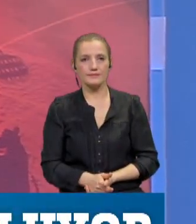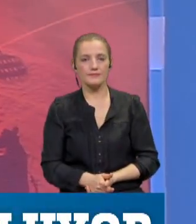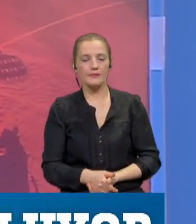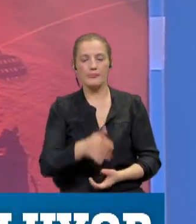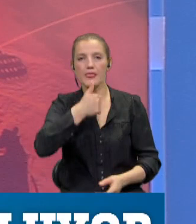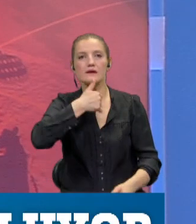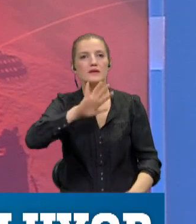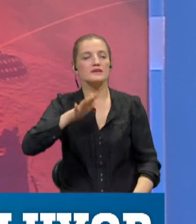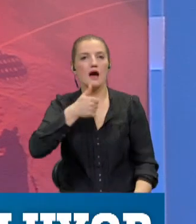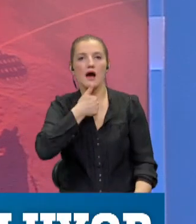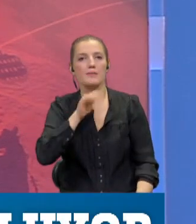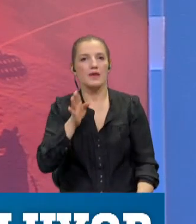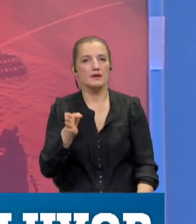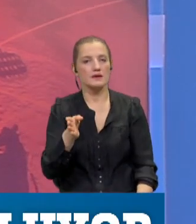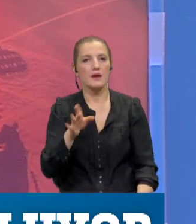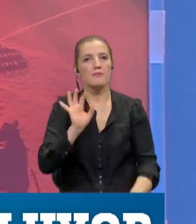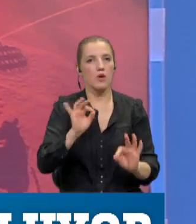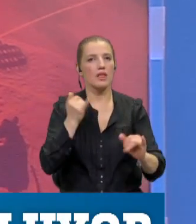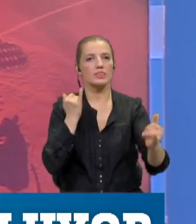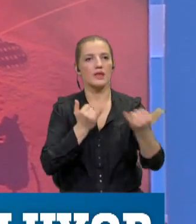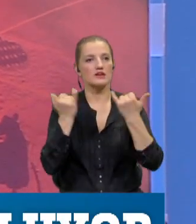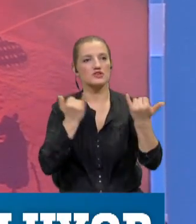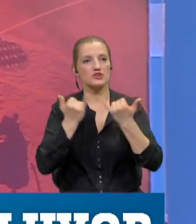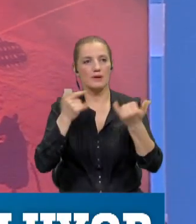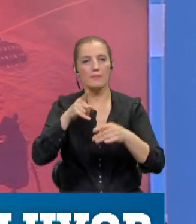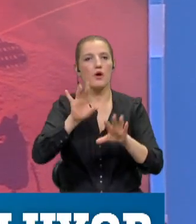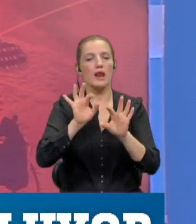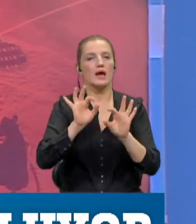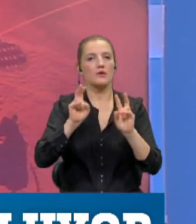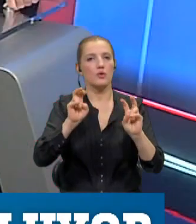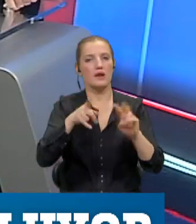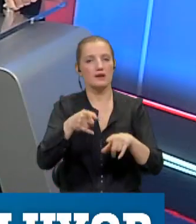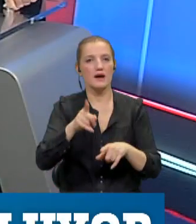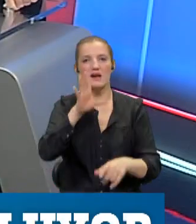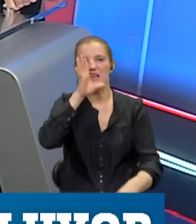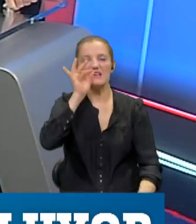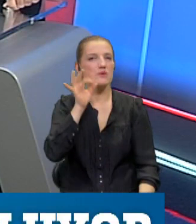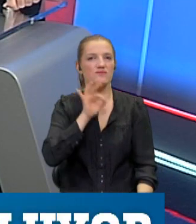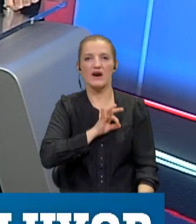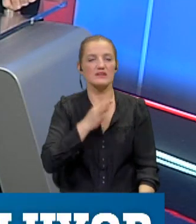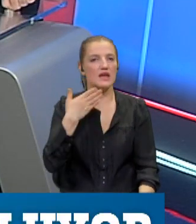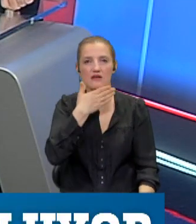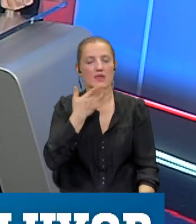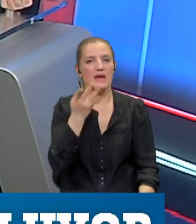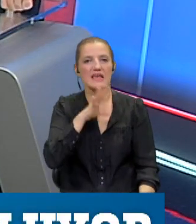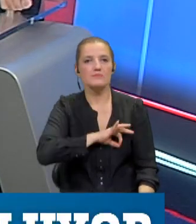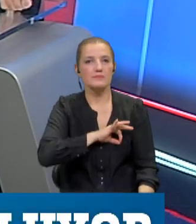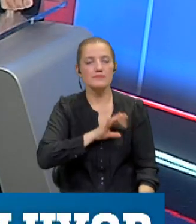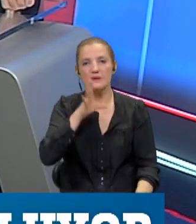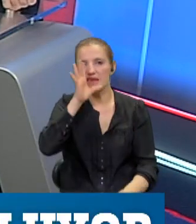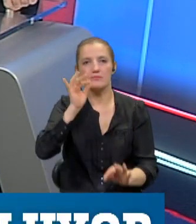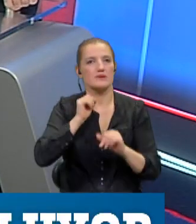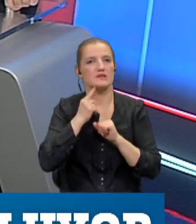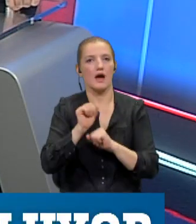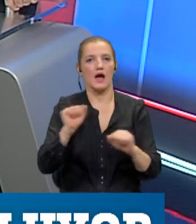bu Deniz abi yani böyle tartışmalarda polimikler de hepsini soruyoruz ya kime yarar kime zarar